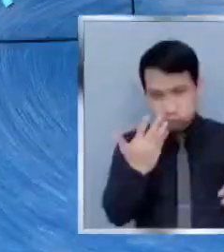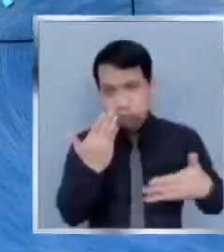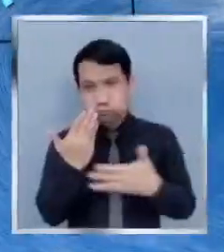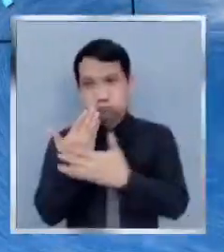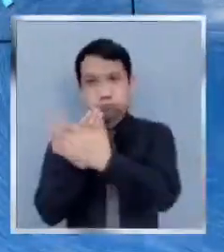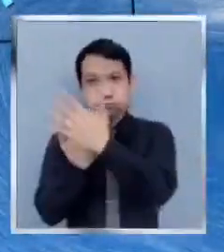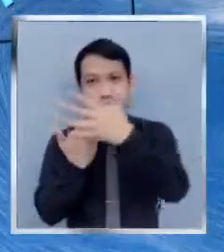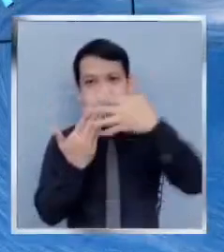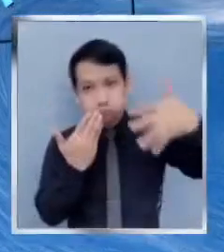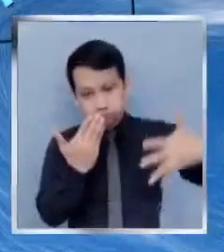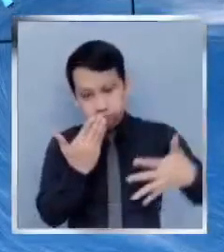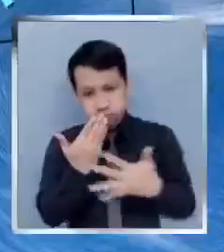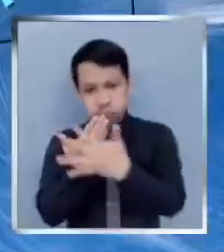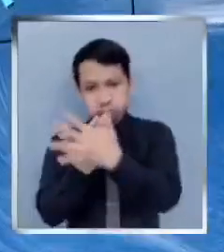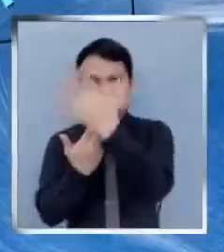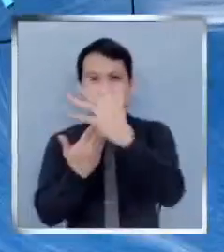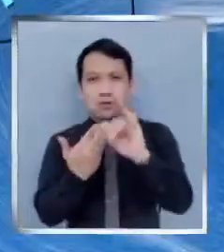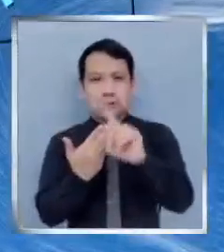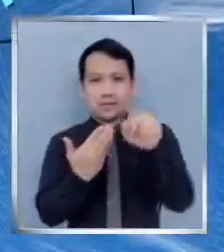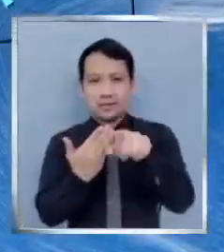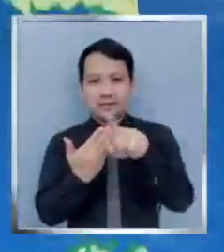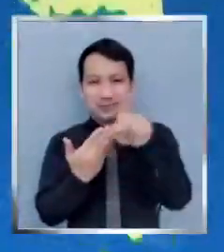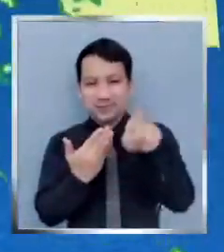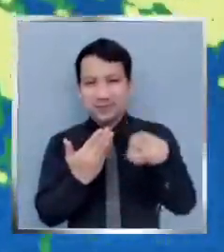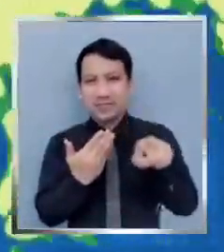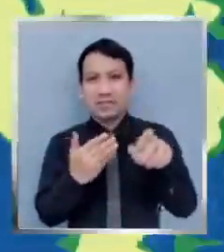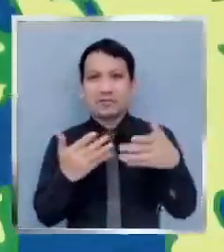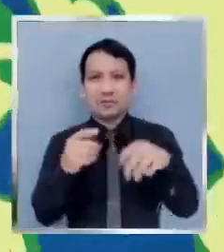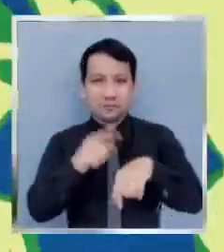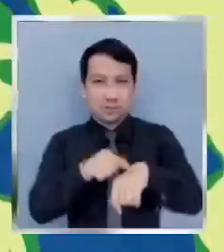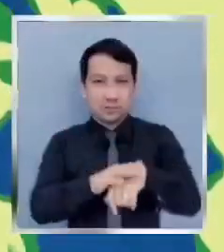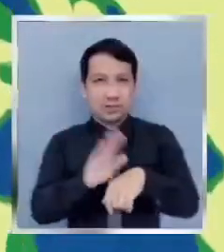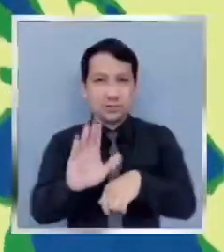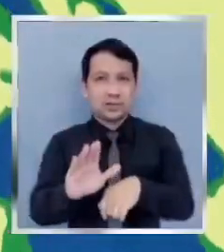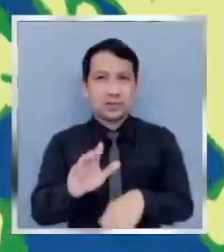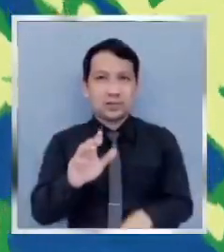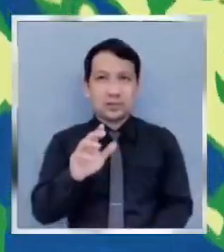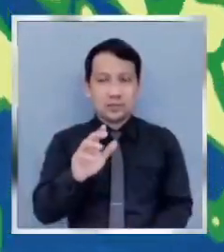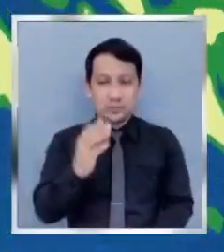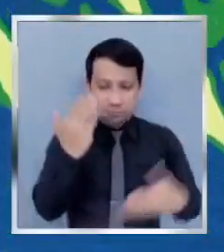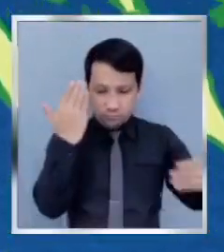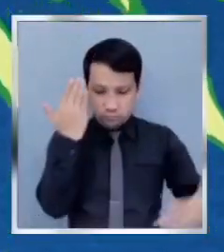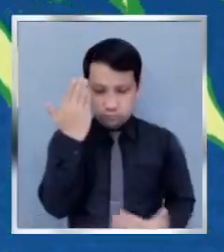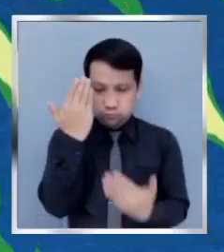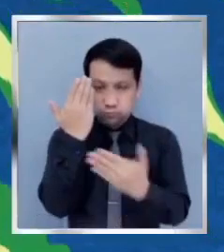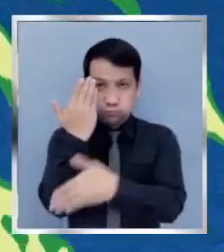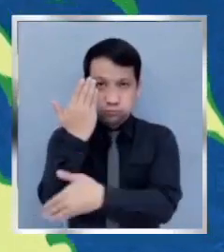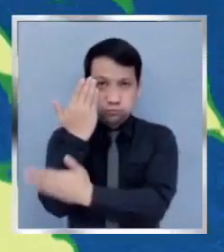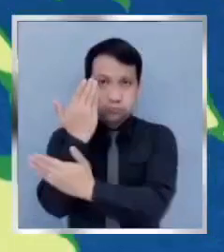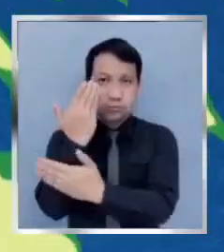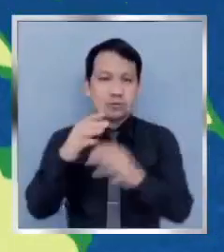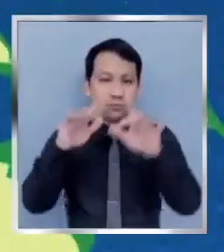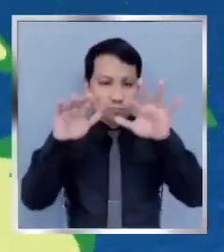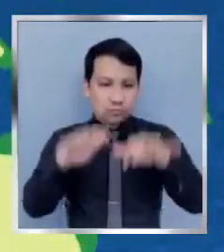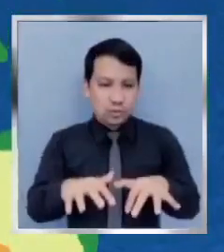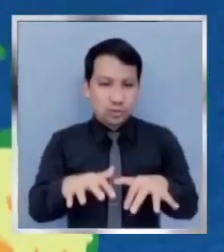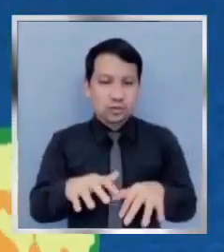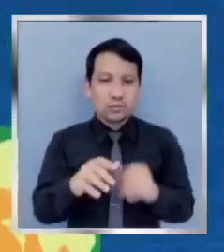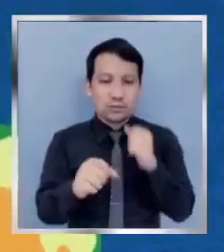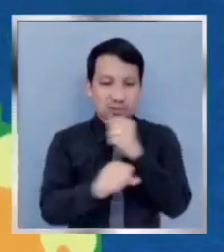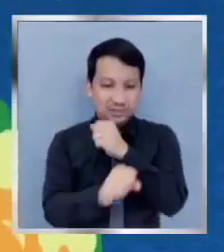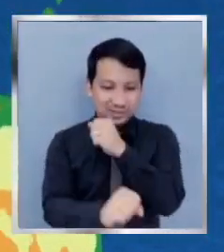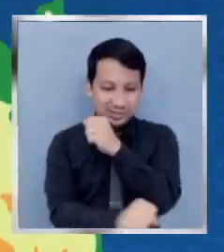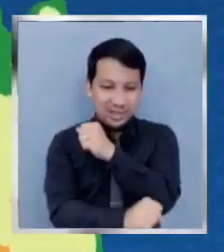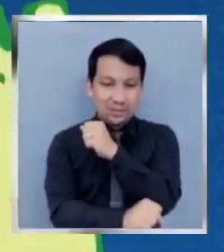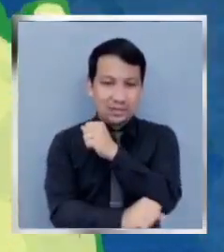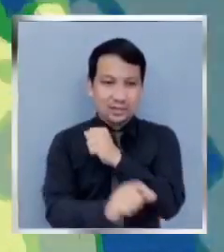Zone o ITCZ base sa datos ng Metro Weather. Umaga bukas, may ulan na sa Samar at Leyte provinces,